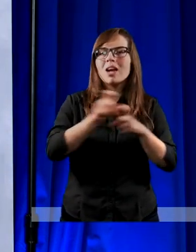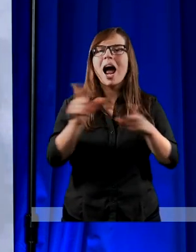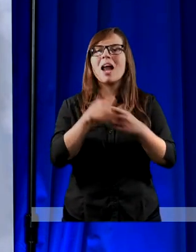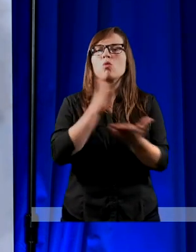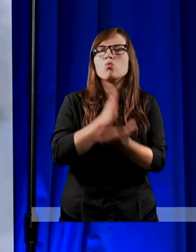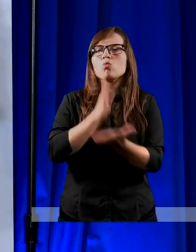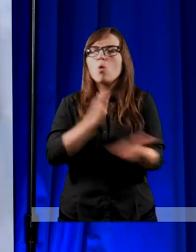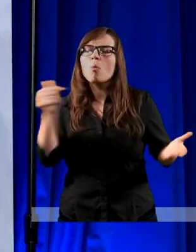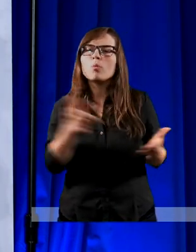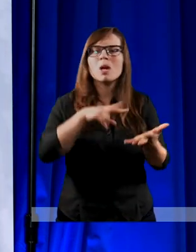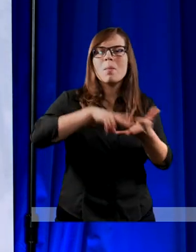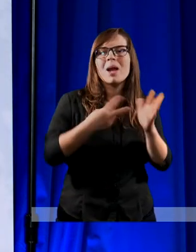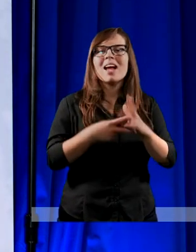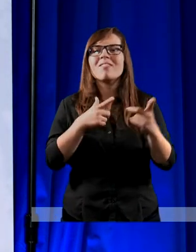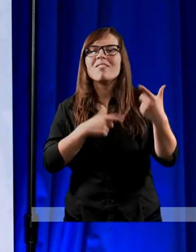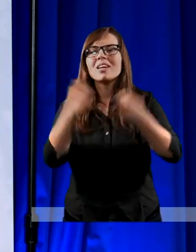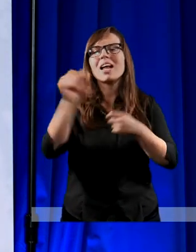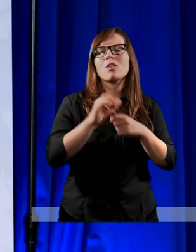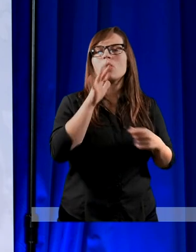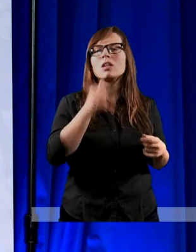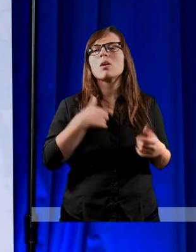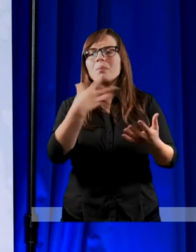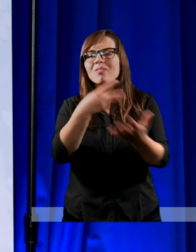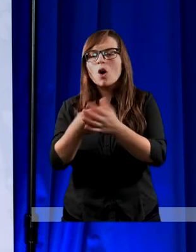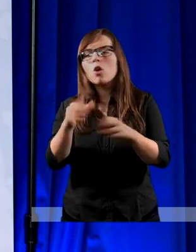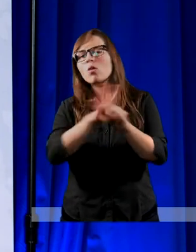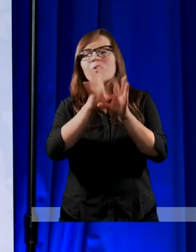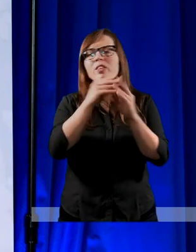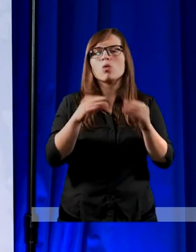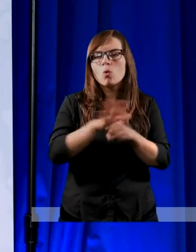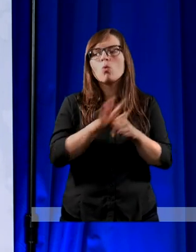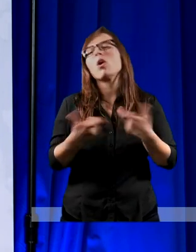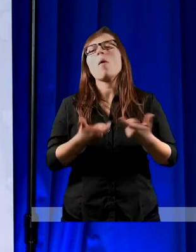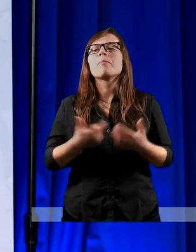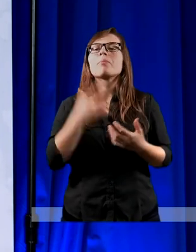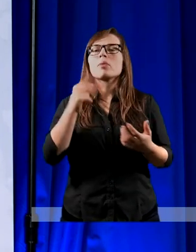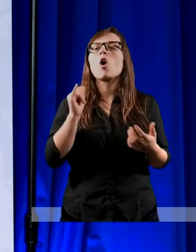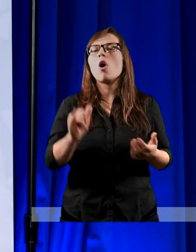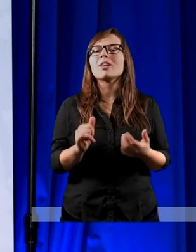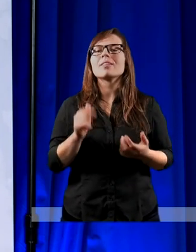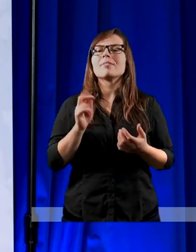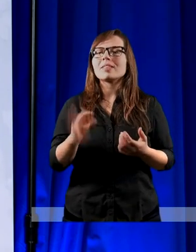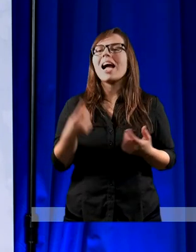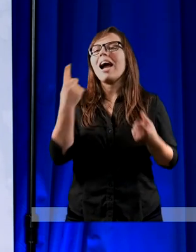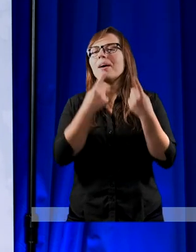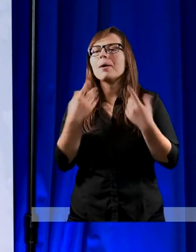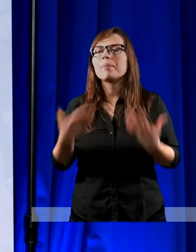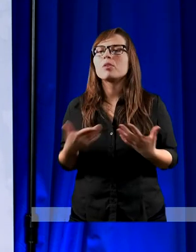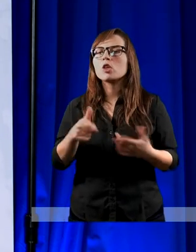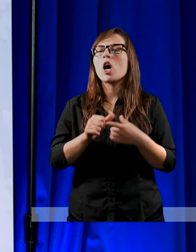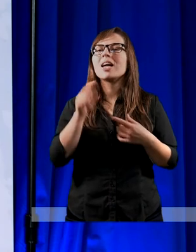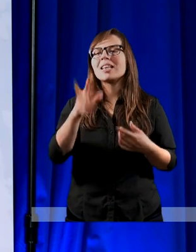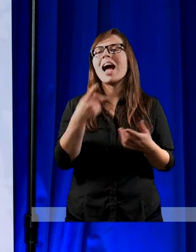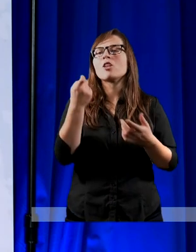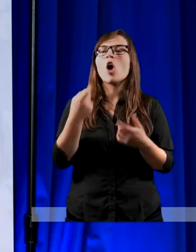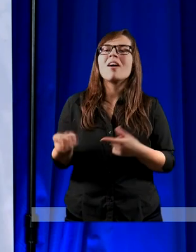ale już musimy planować wylot, żeby ekonomicznie w kosztach to wszystko ująć. No i tak, to jest